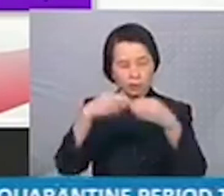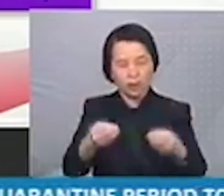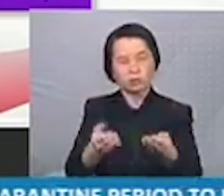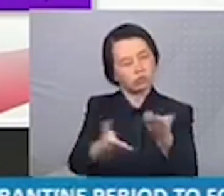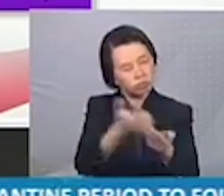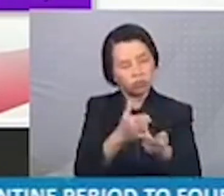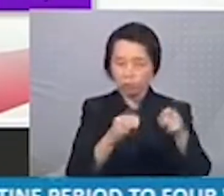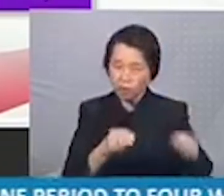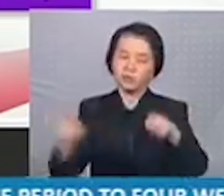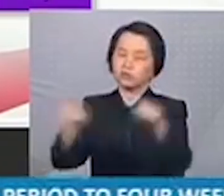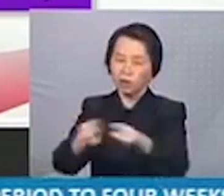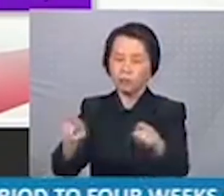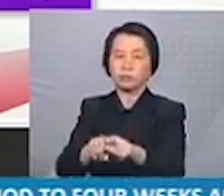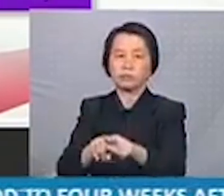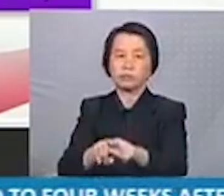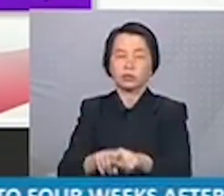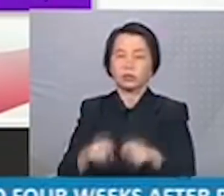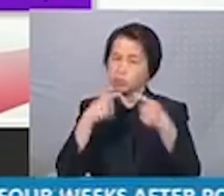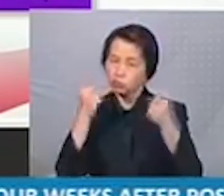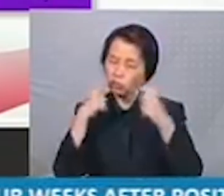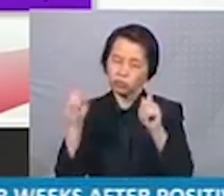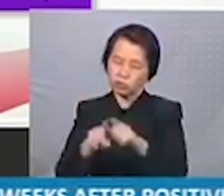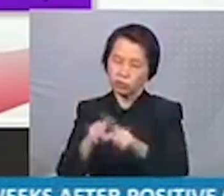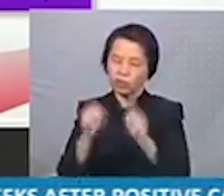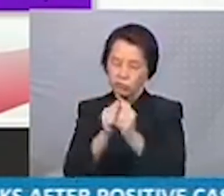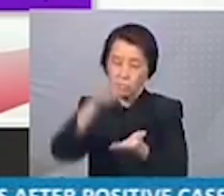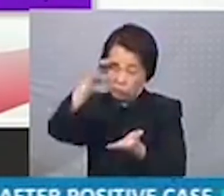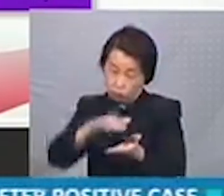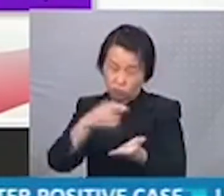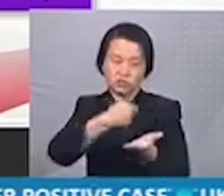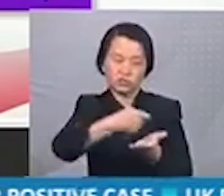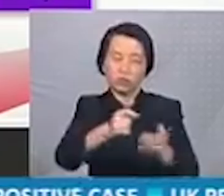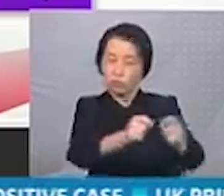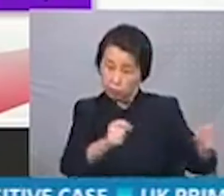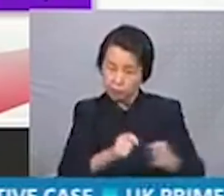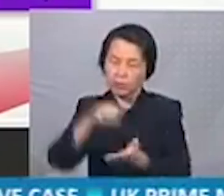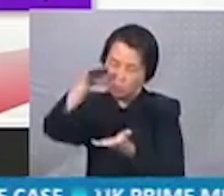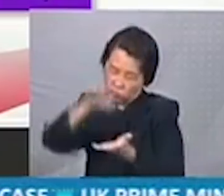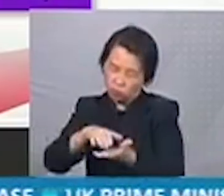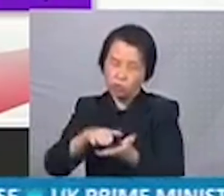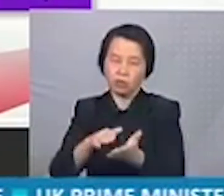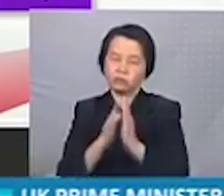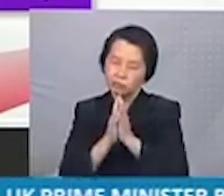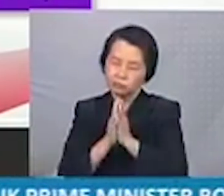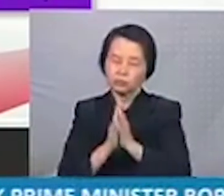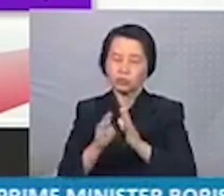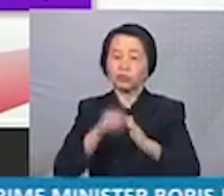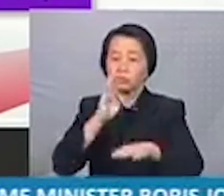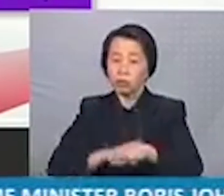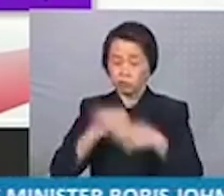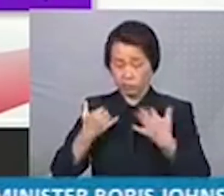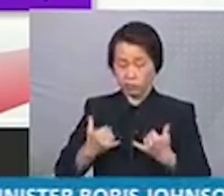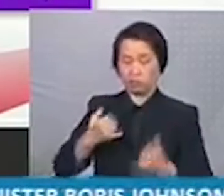kemudahan yang sama dengan mengurangkan kadar sewa premis mereka sekurang-kurangnya Smash